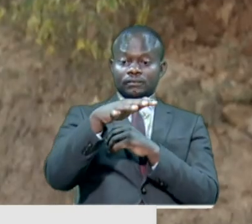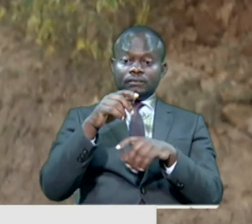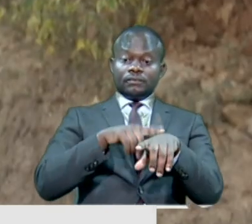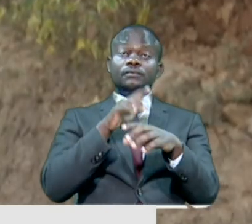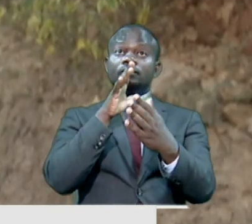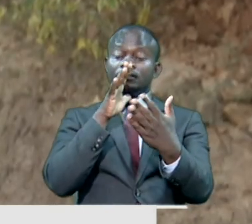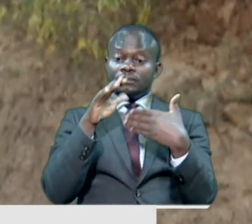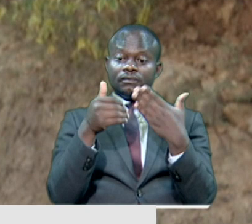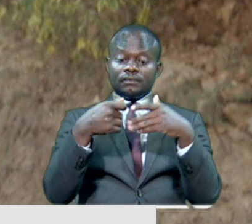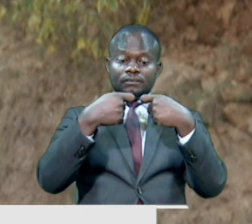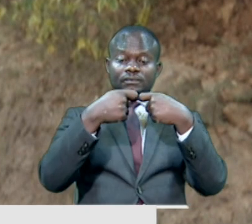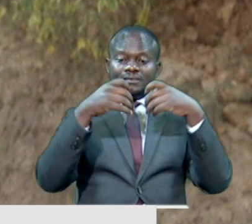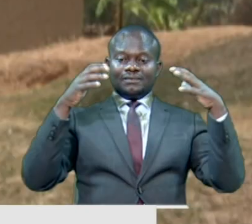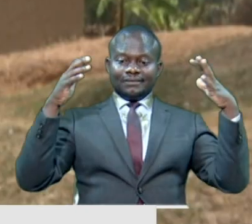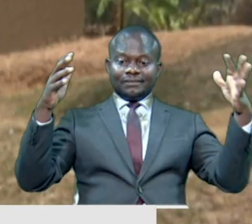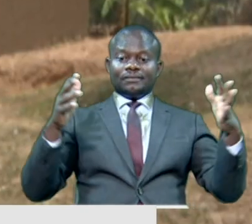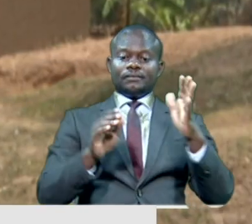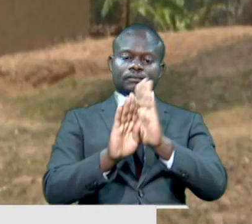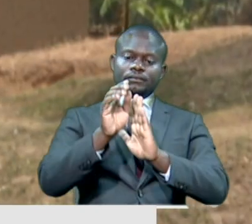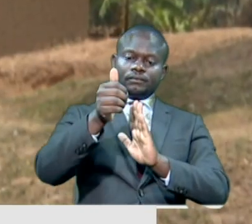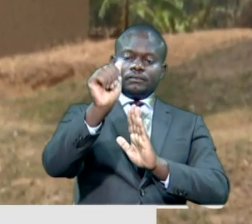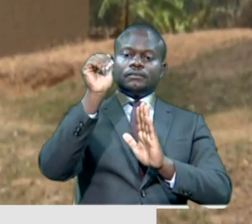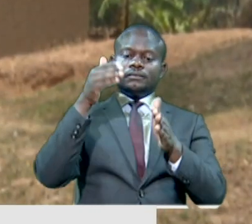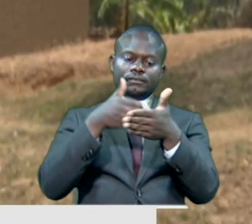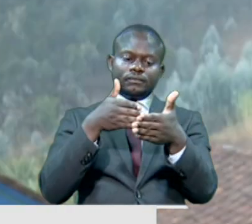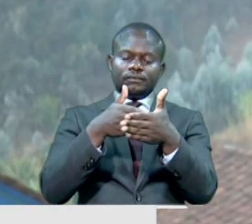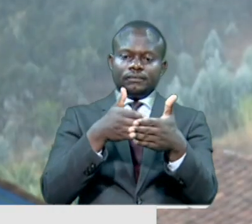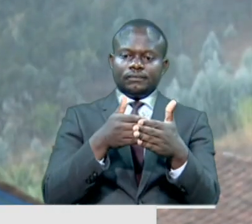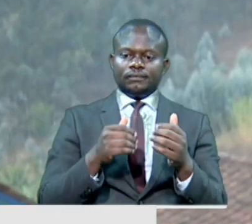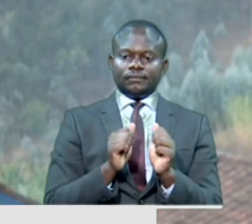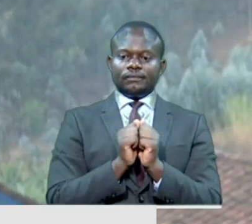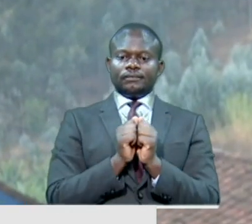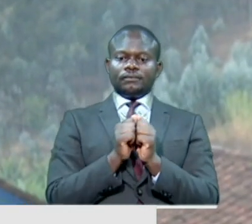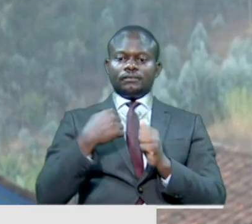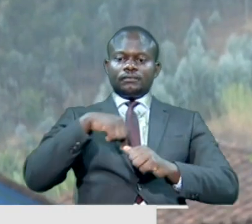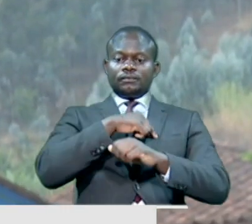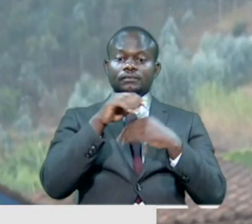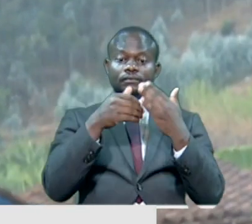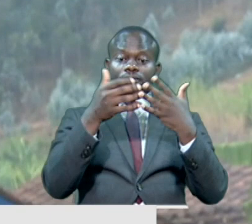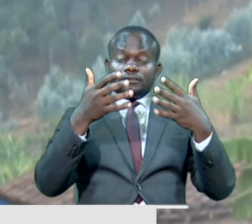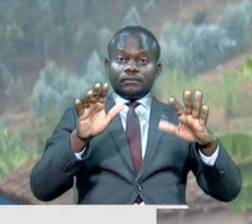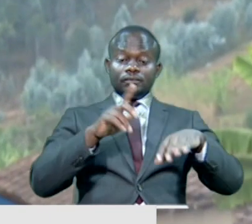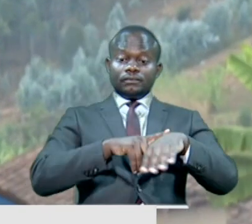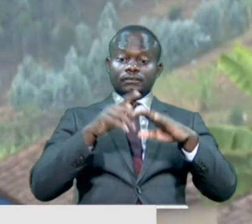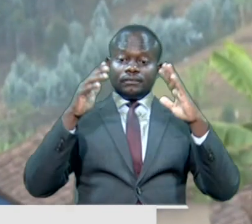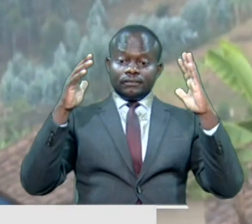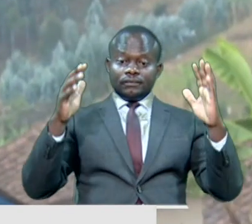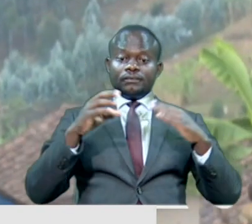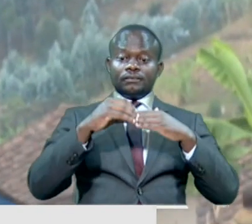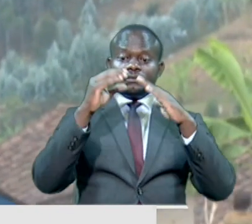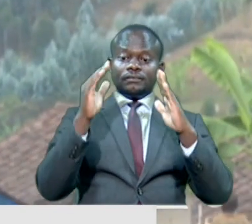bategereje amashanyarazi ari kinini iterambere ryabo rikaba ryaradindiye. Tumaze igihe kirekire